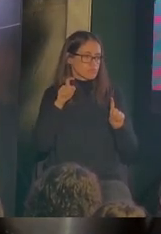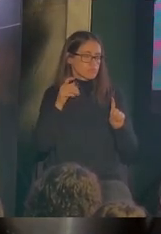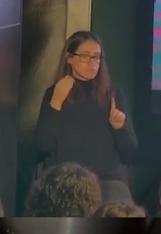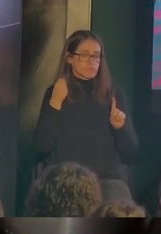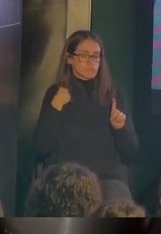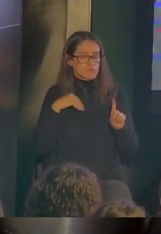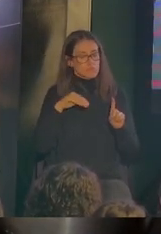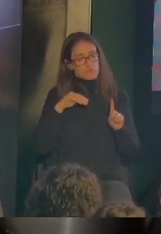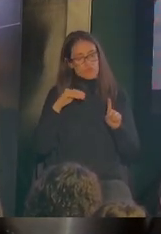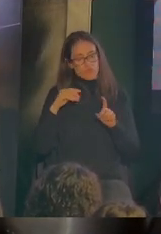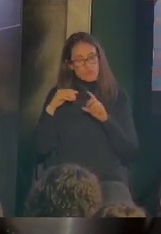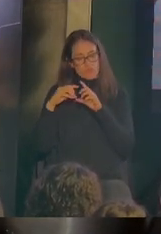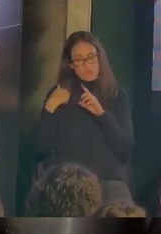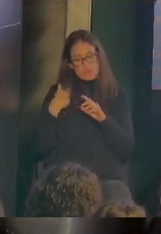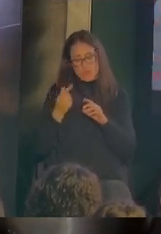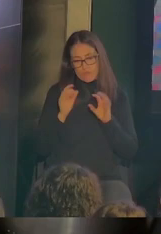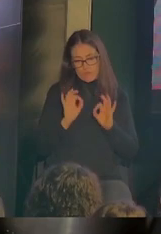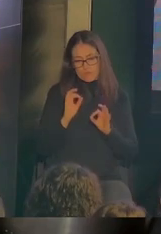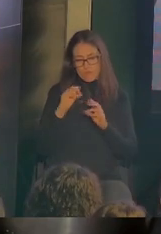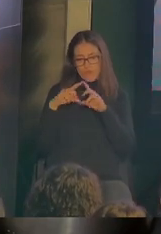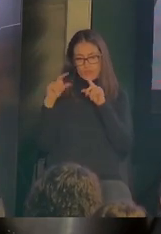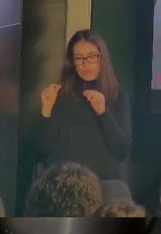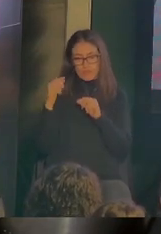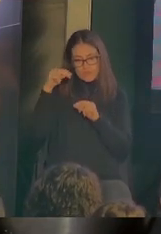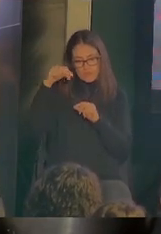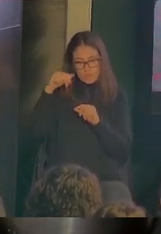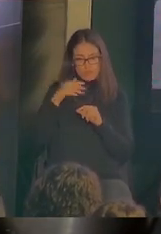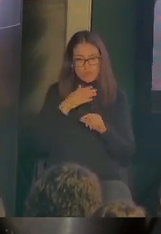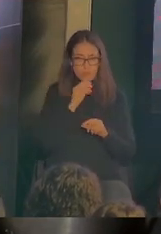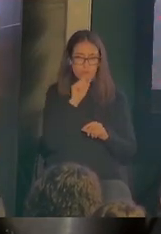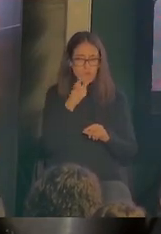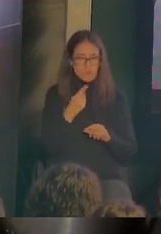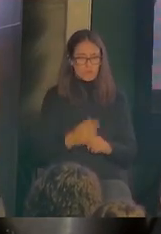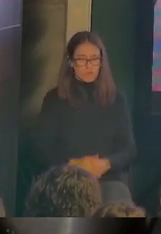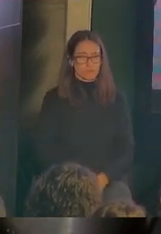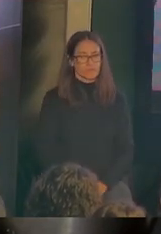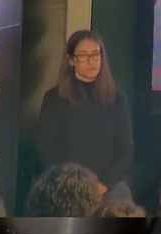per l'opció que us presento jo avui.